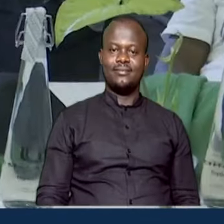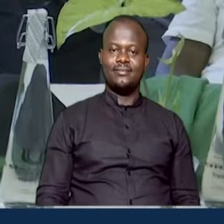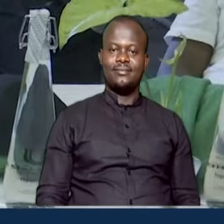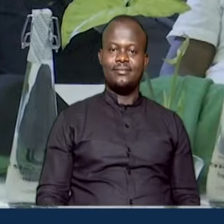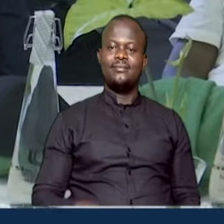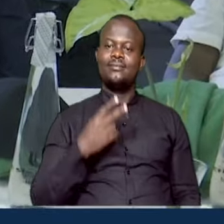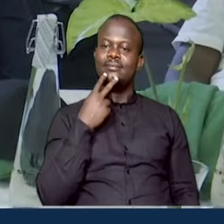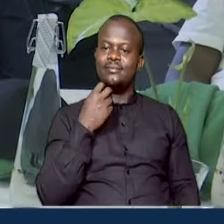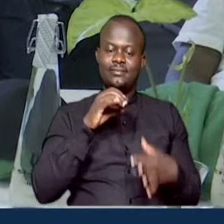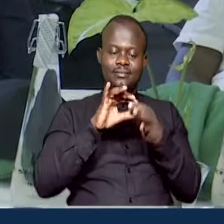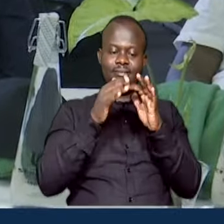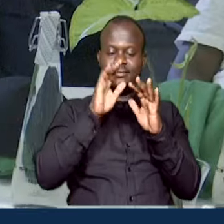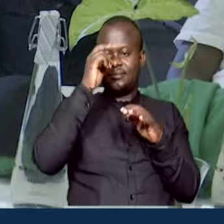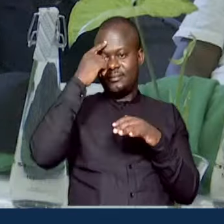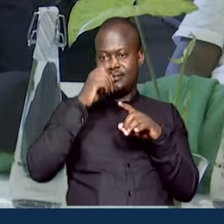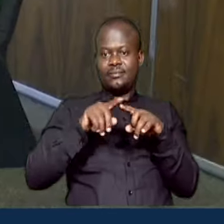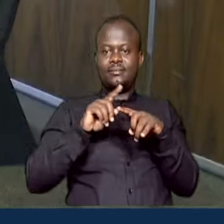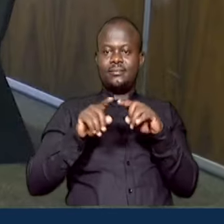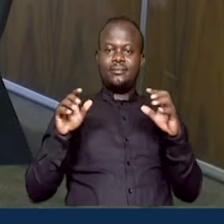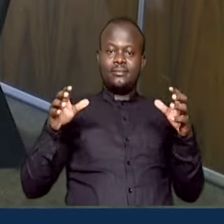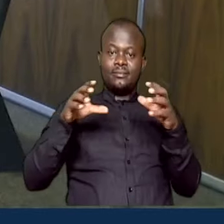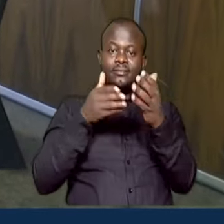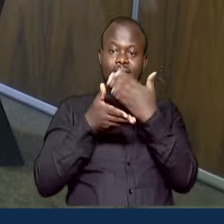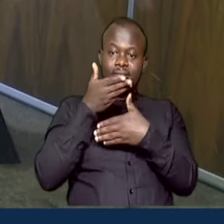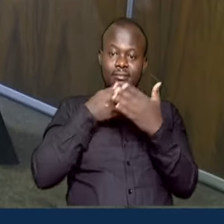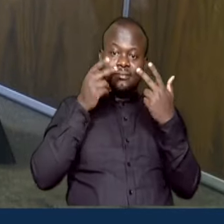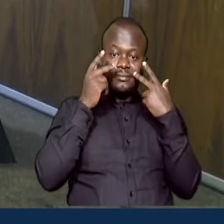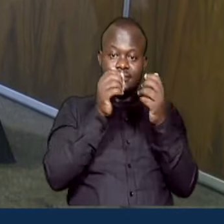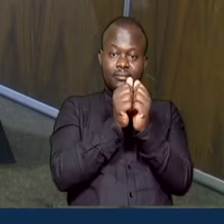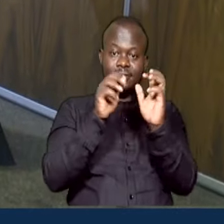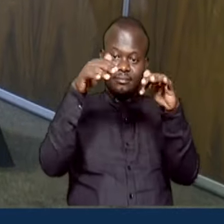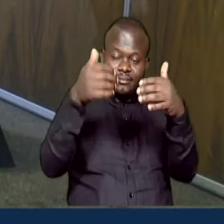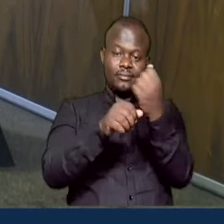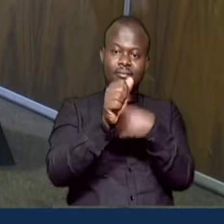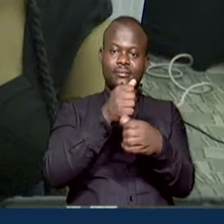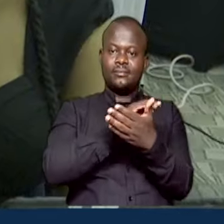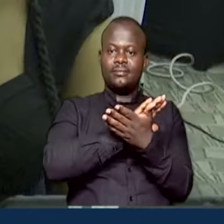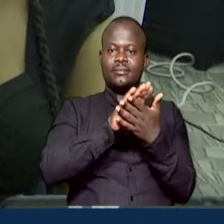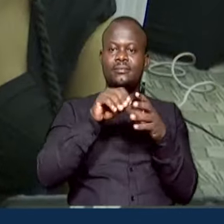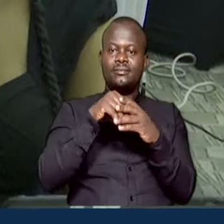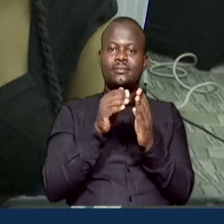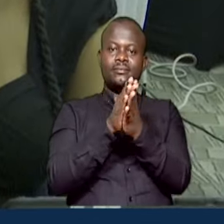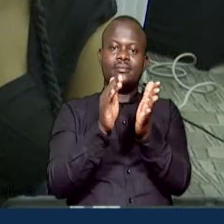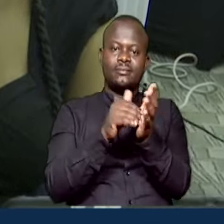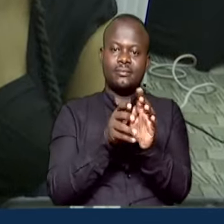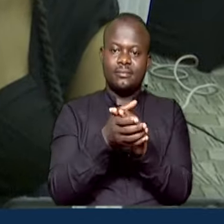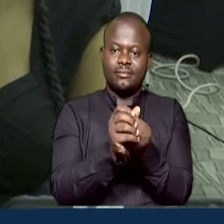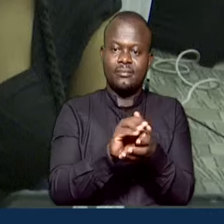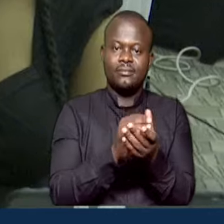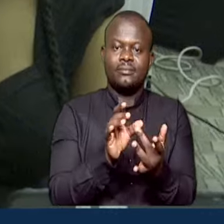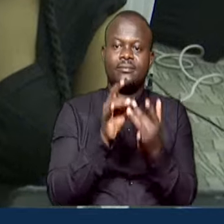Kuri wa kabiri abafatanyabikorwa ba Leta banyuranye bahuriye mu biganiro barebera hamwe uburyo igikorwa cy'isuku muri rusange no gukaraba intoki